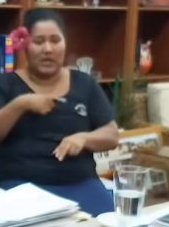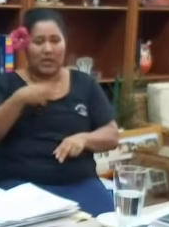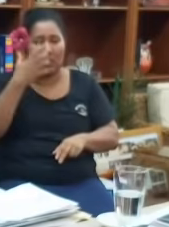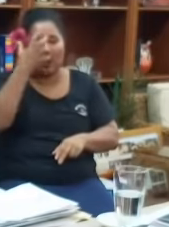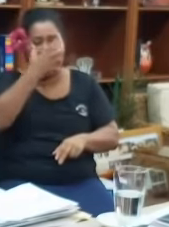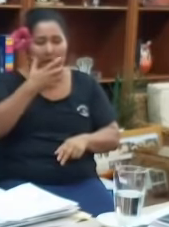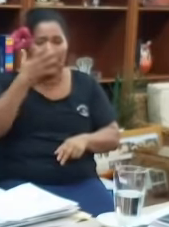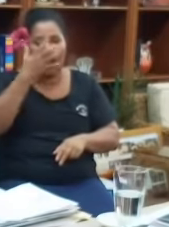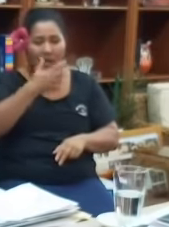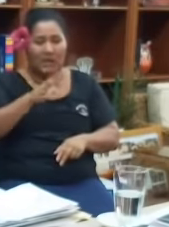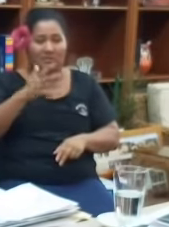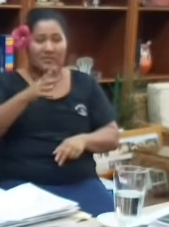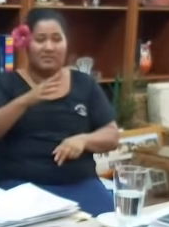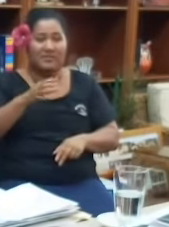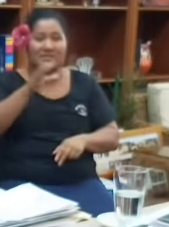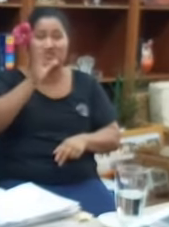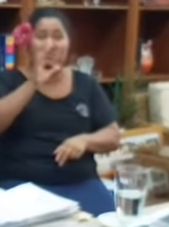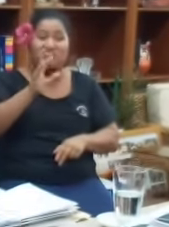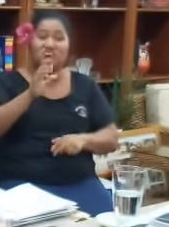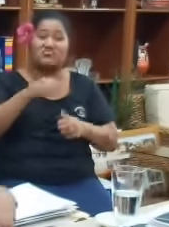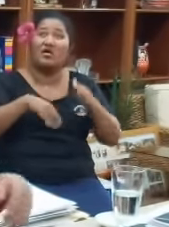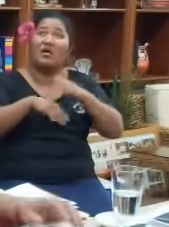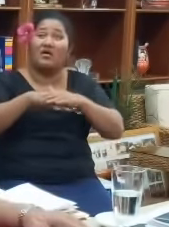Olole la e pe ingu lunga fonga fresh food.